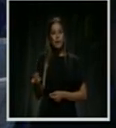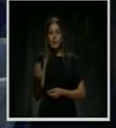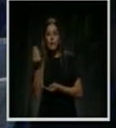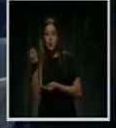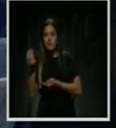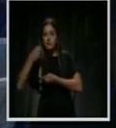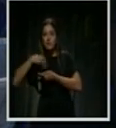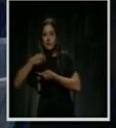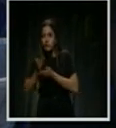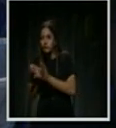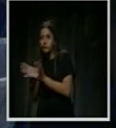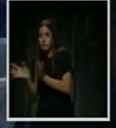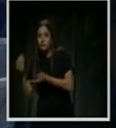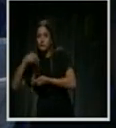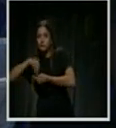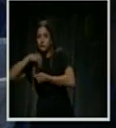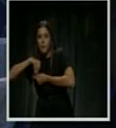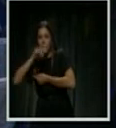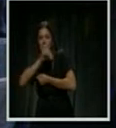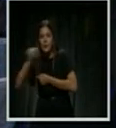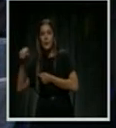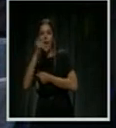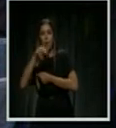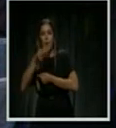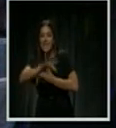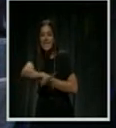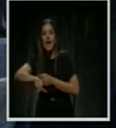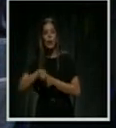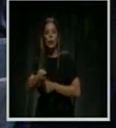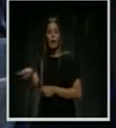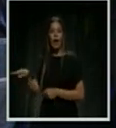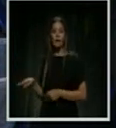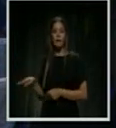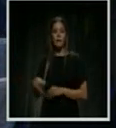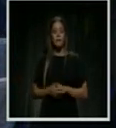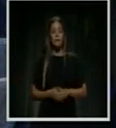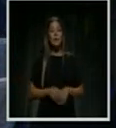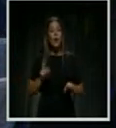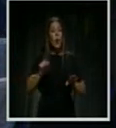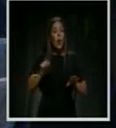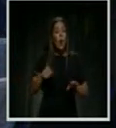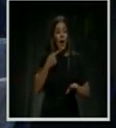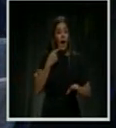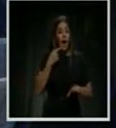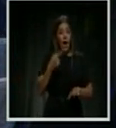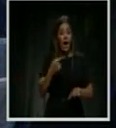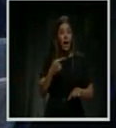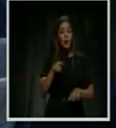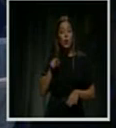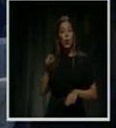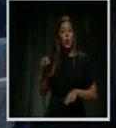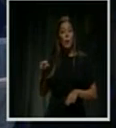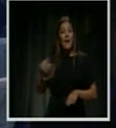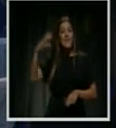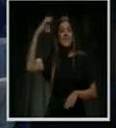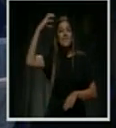بيش يقسموا الفلوس المليوني داوك اللي سرقونا الأورتي قالت لولا أوفيتشيالي في